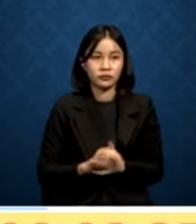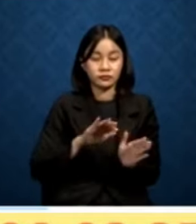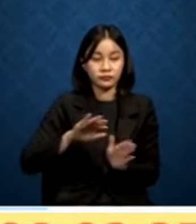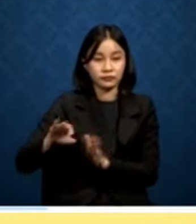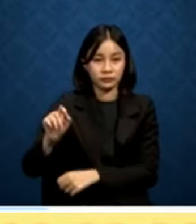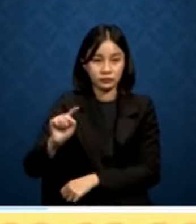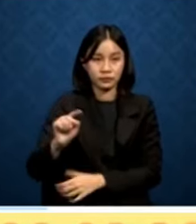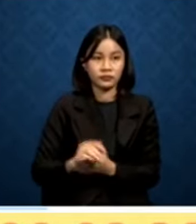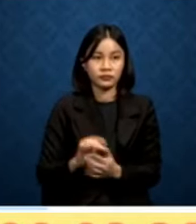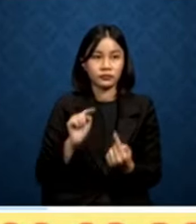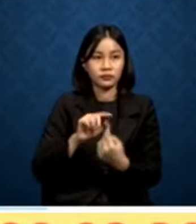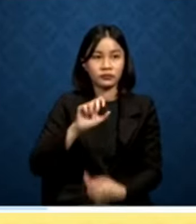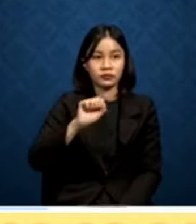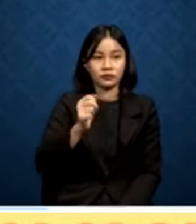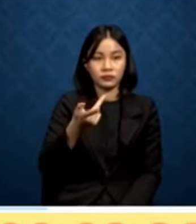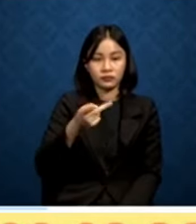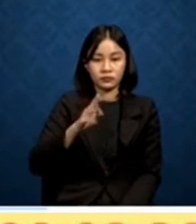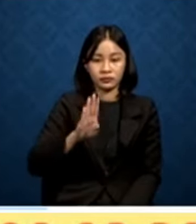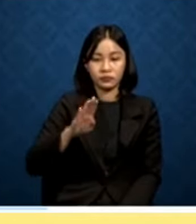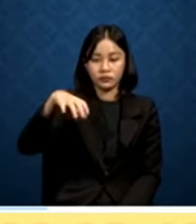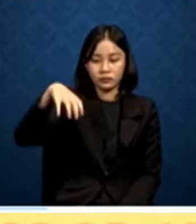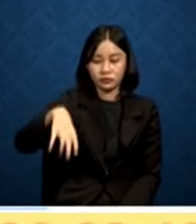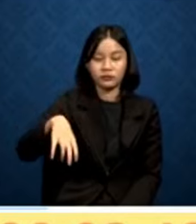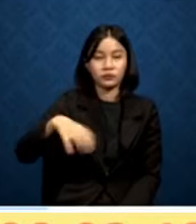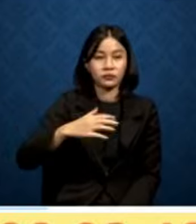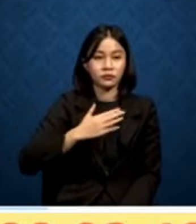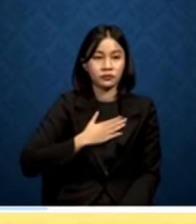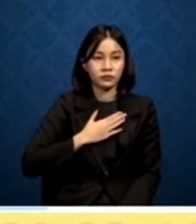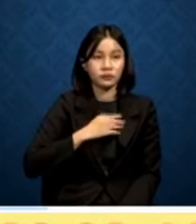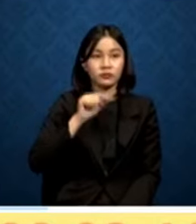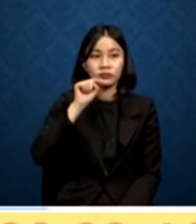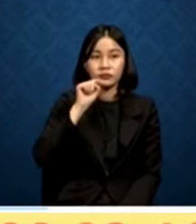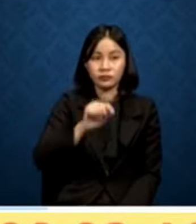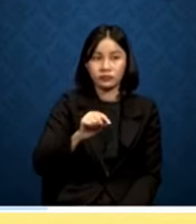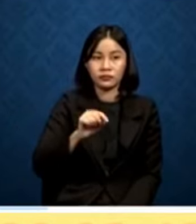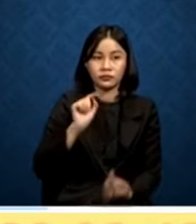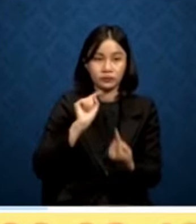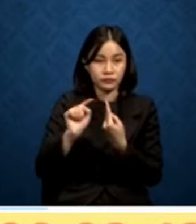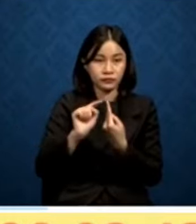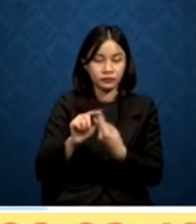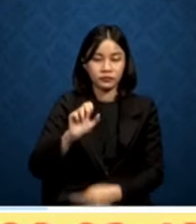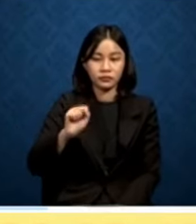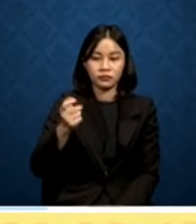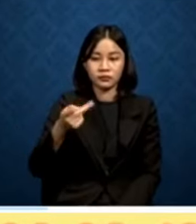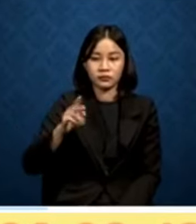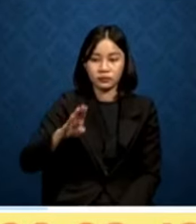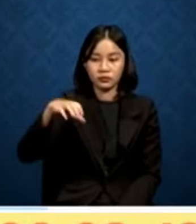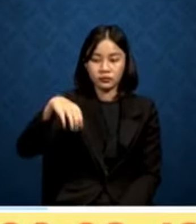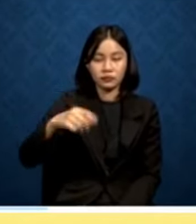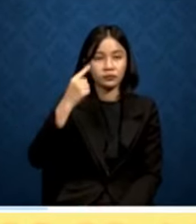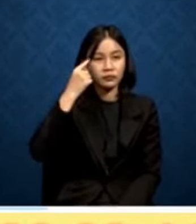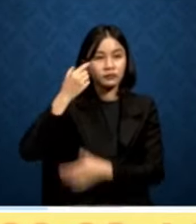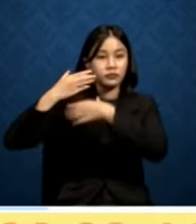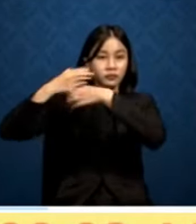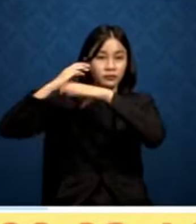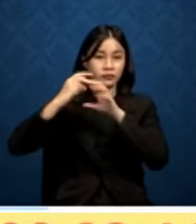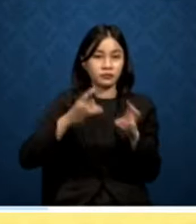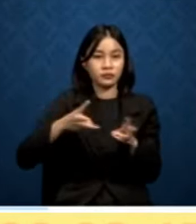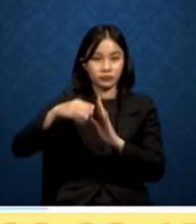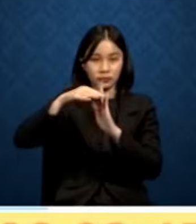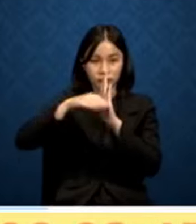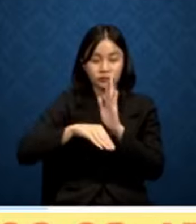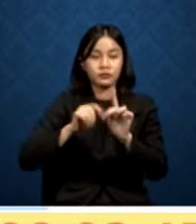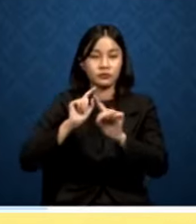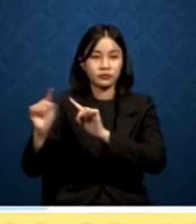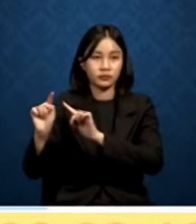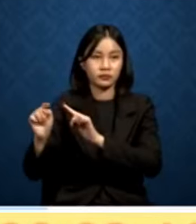องตวเธอค.บอเอง ที่ฉันก็ได้สั่งการให้ทางเธuarทได้กลบไปดูการทำงานหังบ้